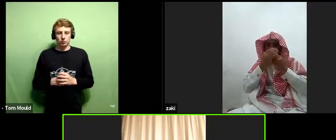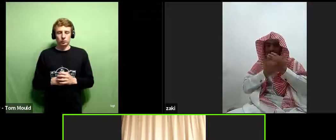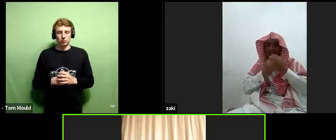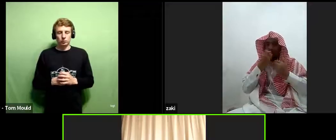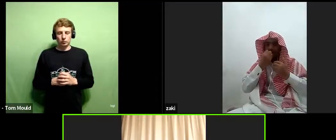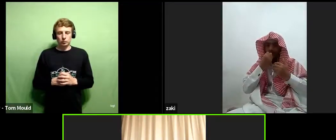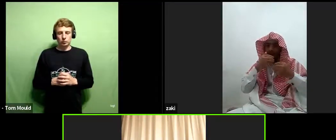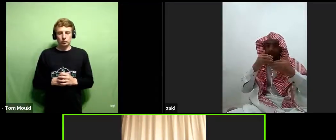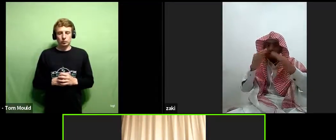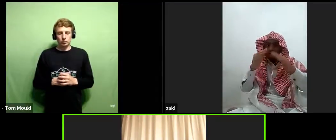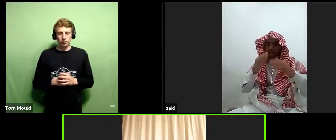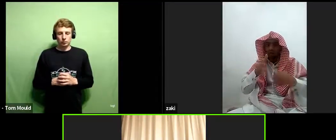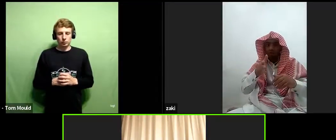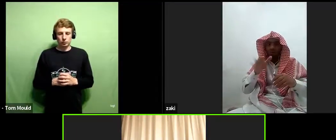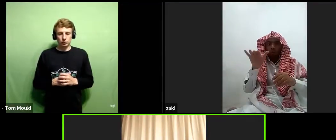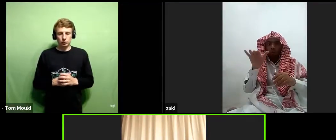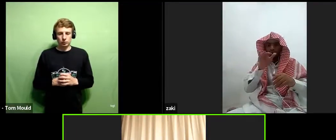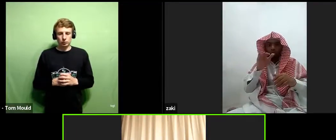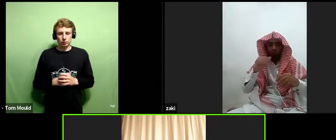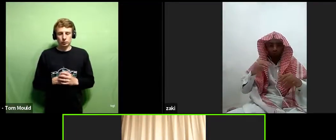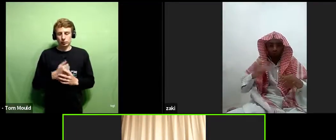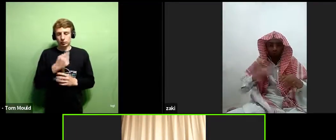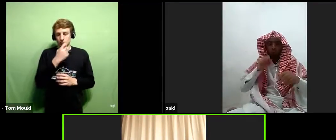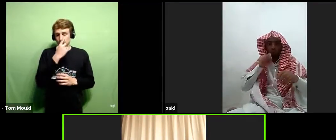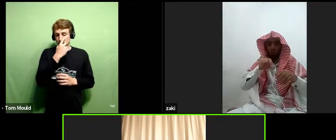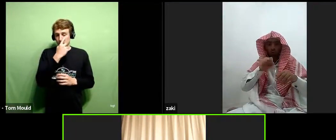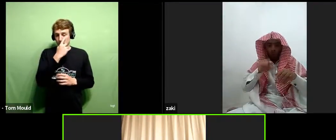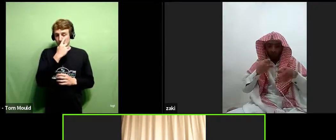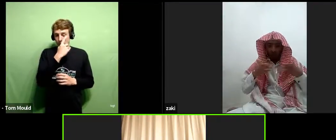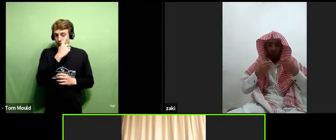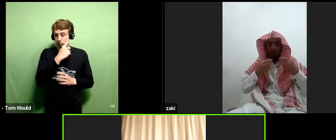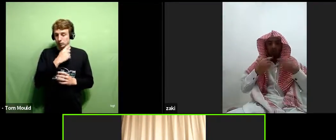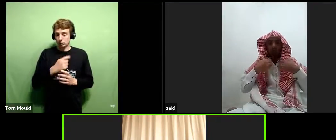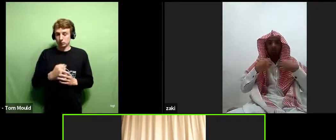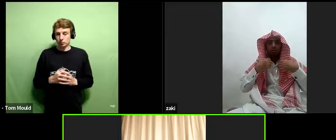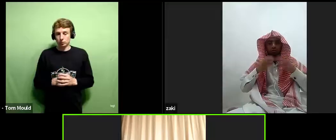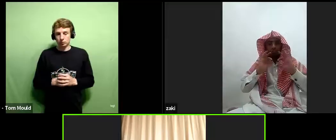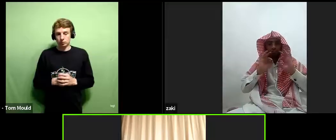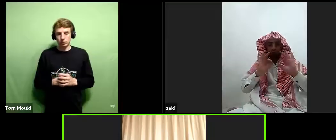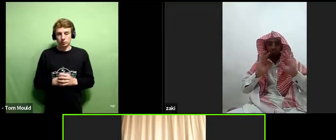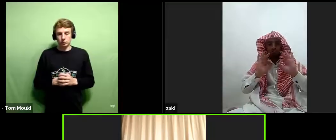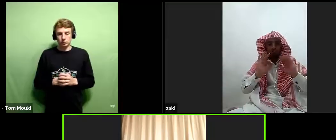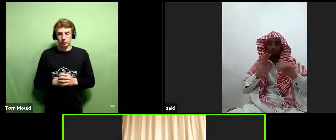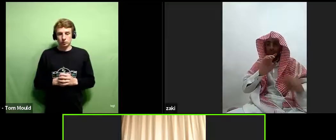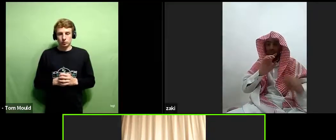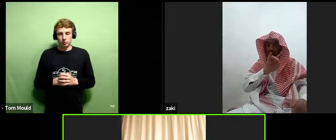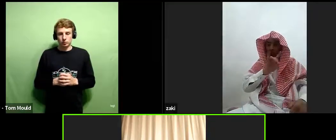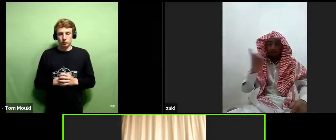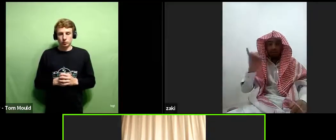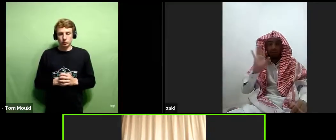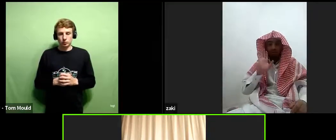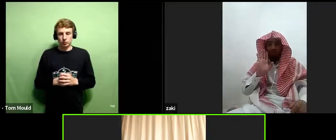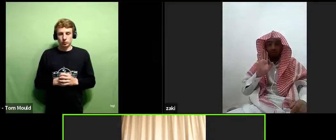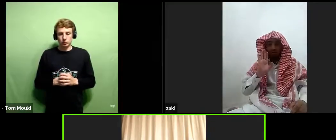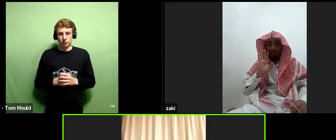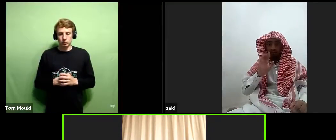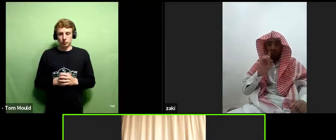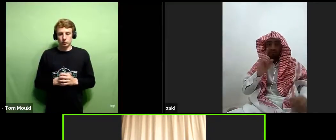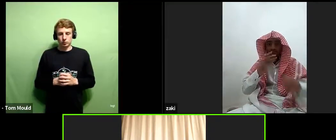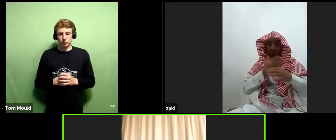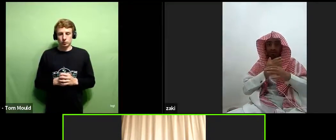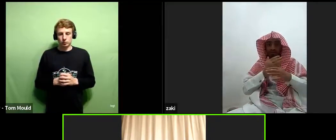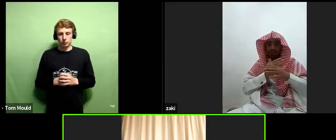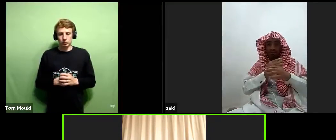كل من بلغ لزمه الصوم ولو وجد المشقة، لأن الأصل أن هذه العبادات فيها شيء من